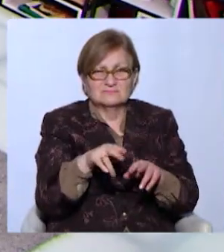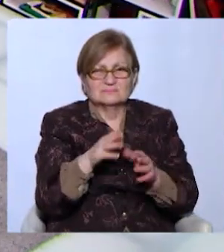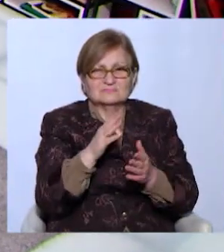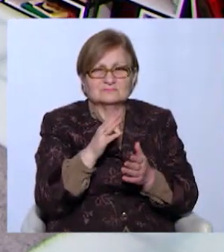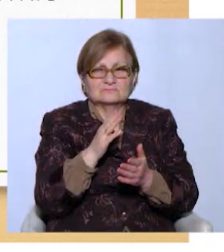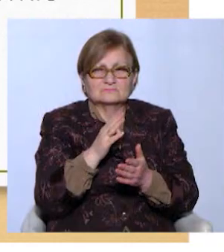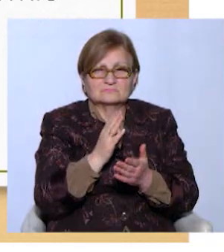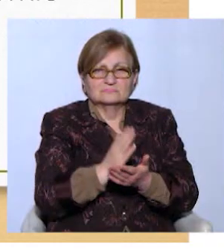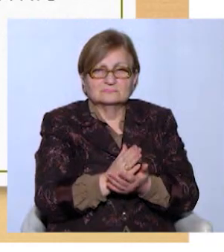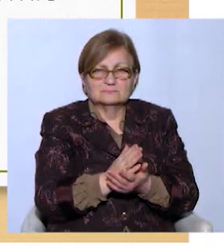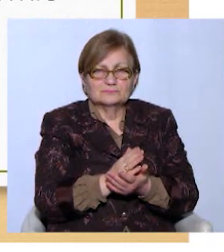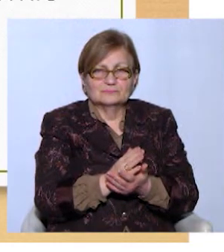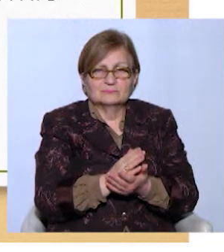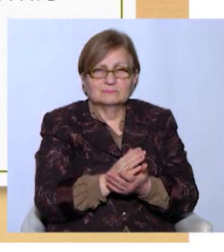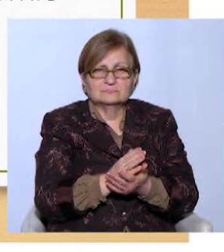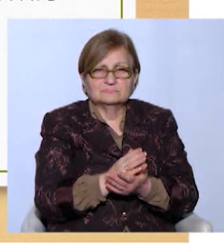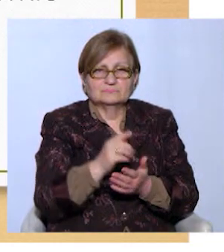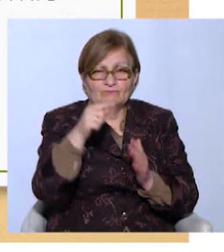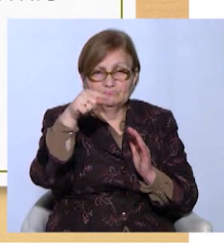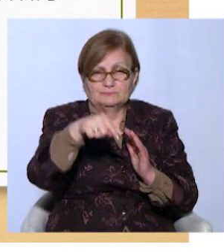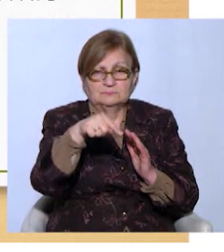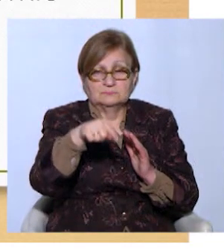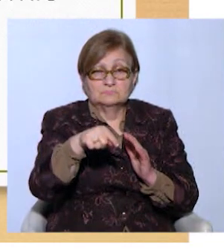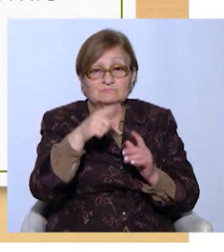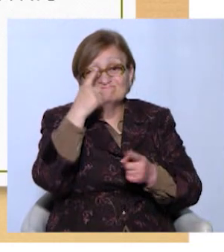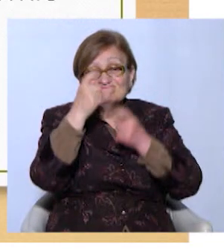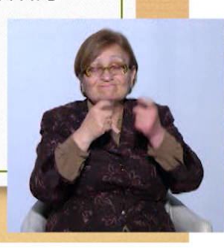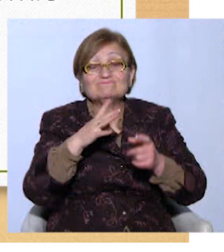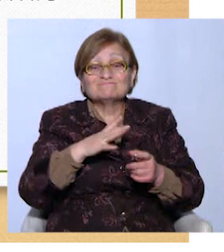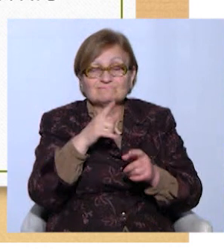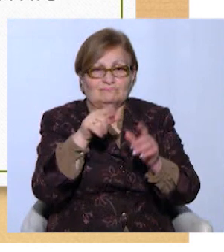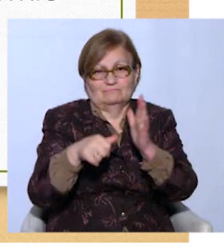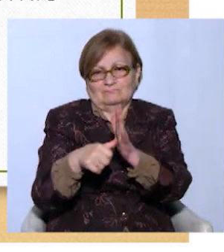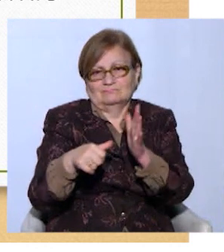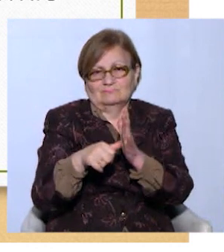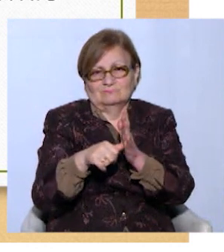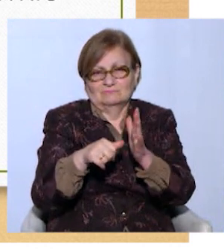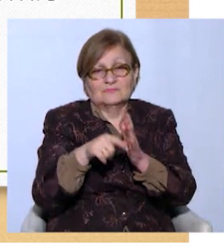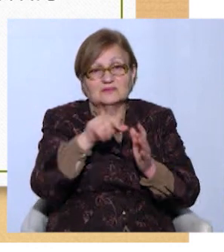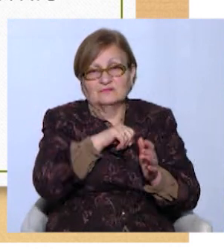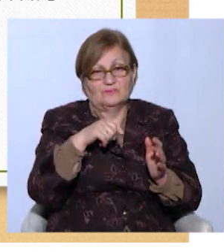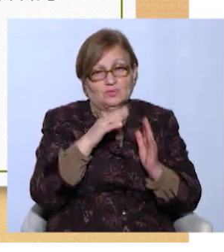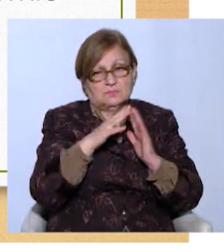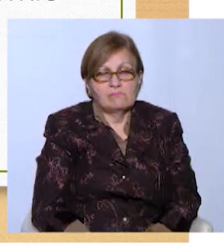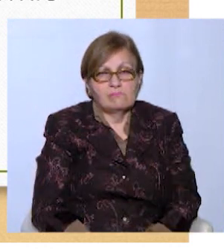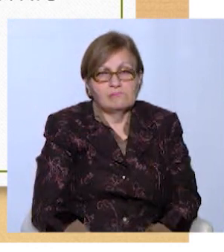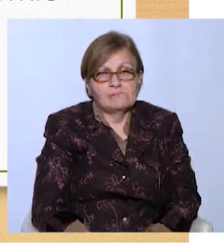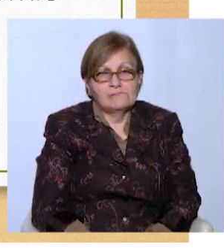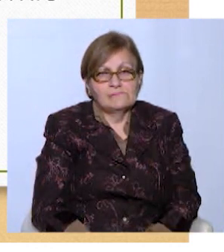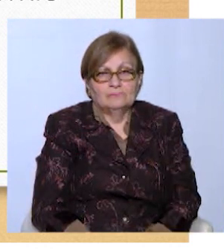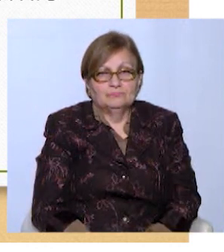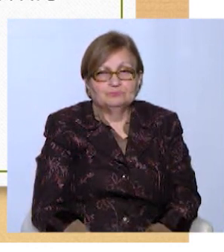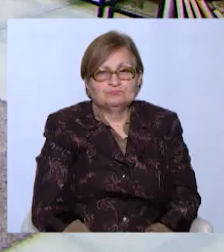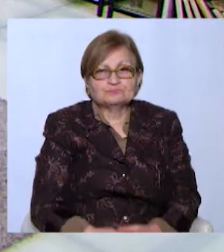შემთხვევებისა იხსნება აქ მოწოდებული ინფორმაციით. თქვით, მათი ამოხსნები მოიფიქროთ დამოუკიდებლად.